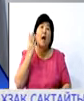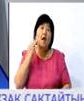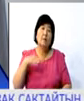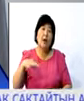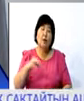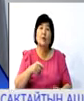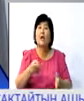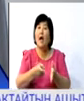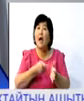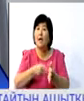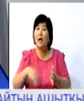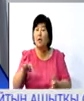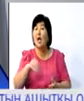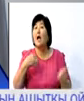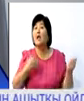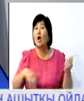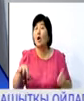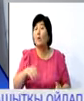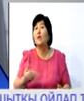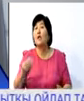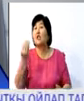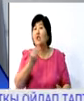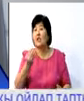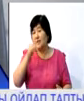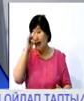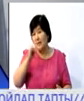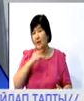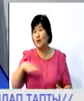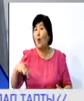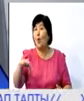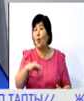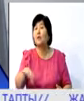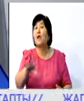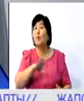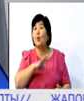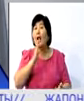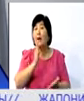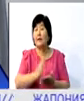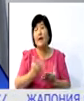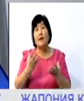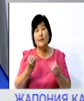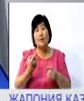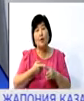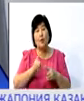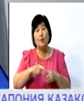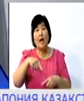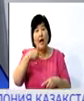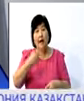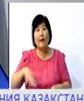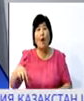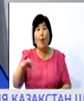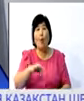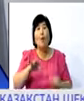облысы, Қарағанды облысы, Жамбыл облысы, Шығыс Қазақстан облыстары болған еді. Және де осы аталған